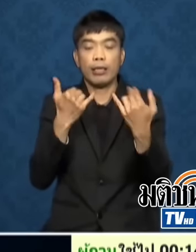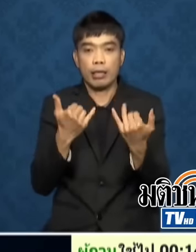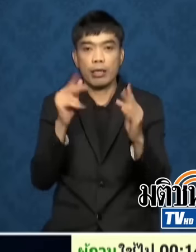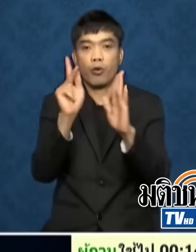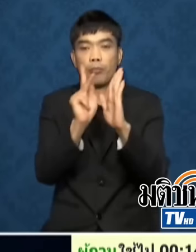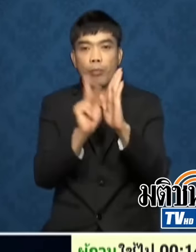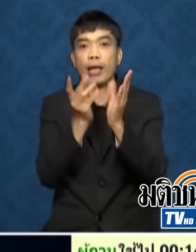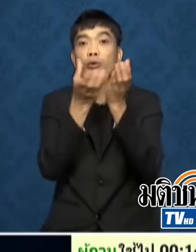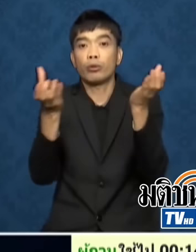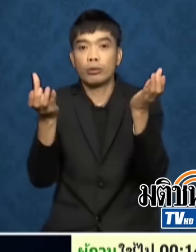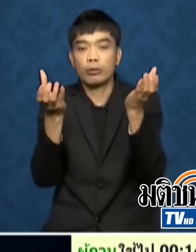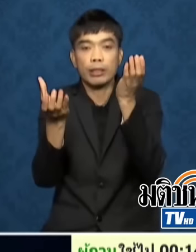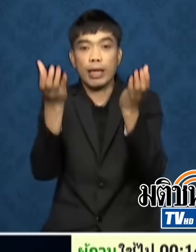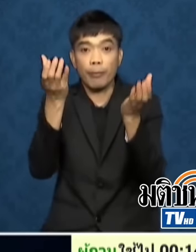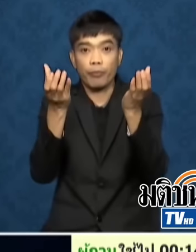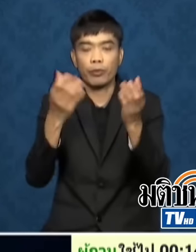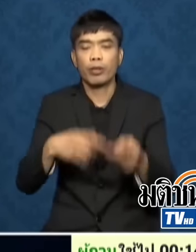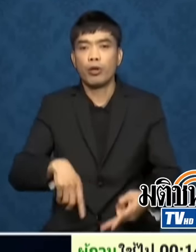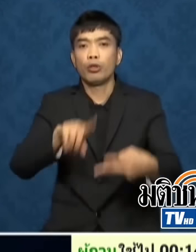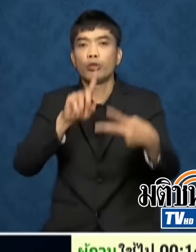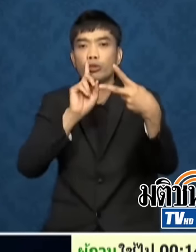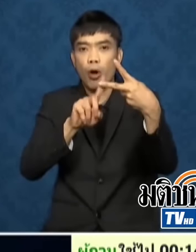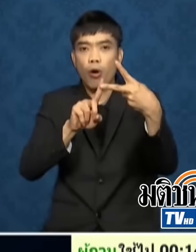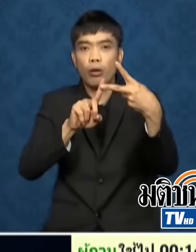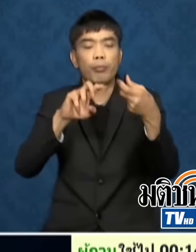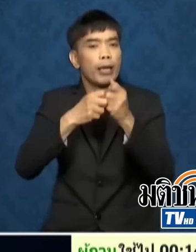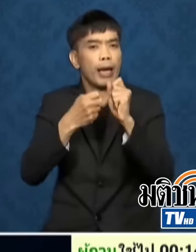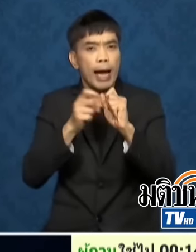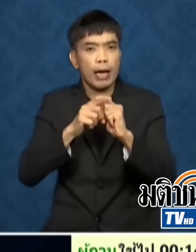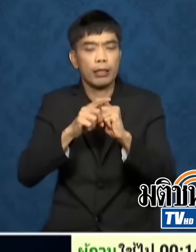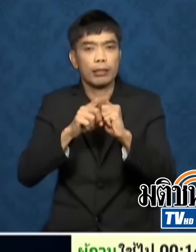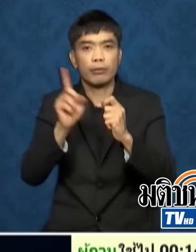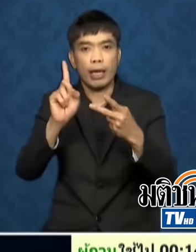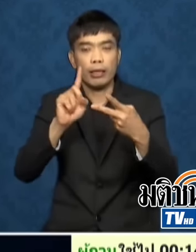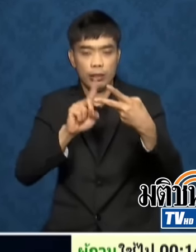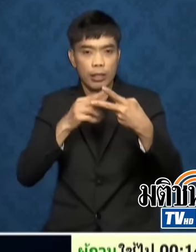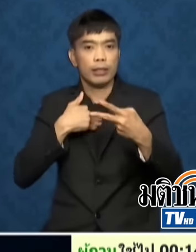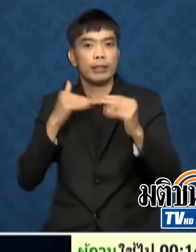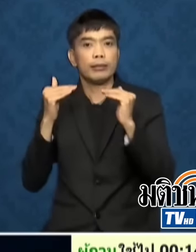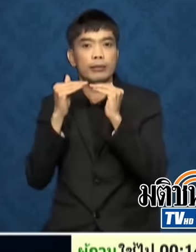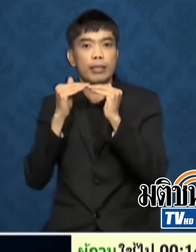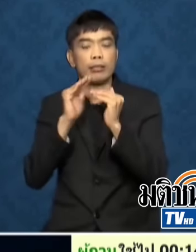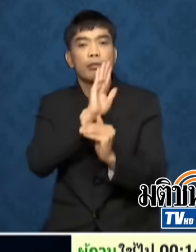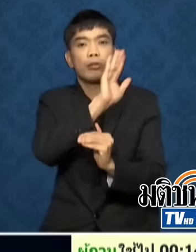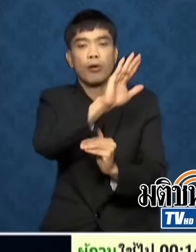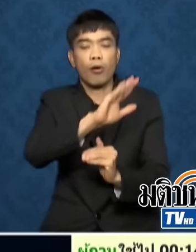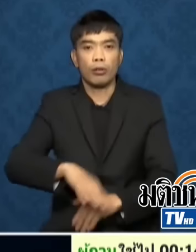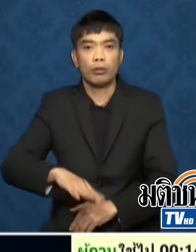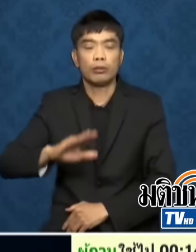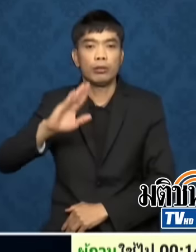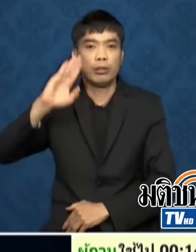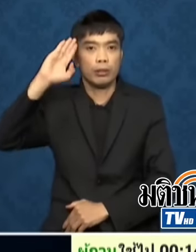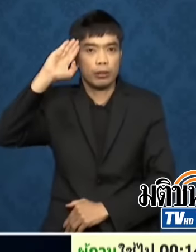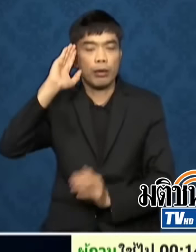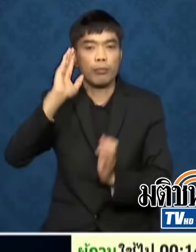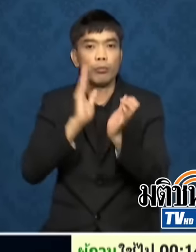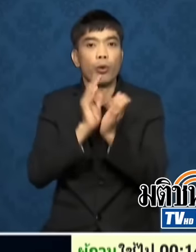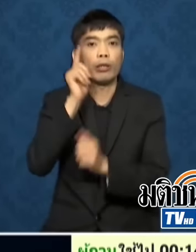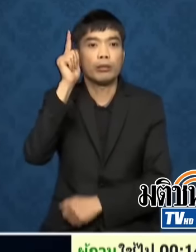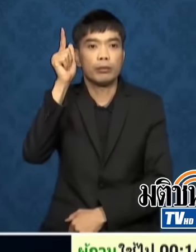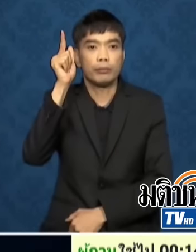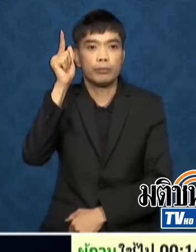ประการที่2ครับมีความพยายามจะทำให้เข้าใจว่ากรณีของการที่ได้สิทธิ์ของพันตำรวจโททักษิณชินวัตรอดีตน